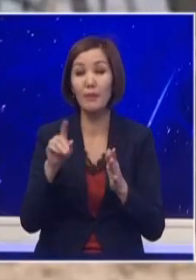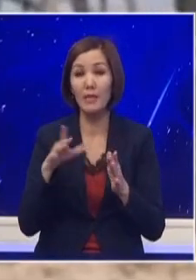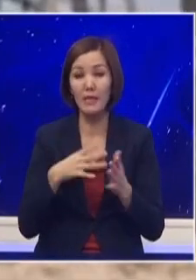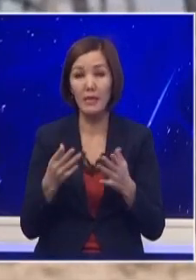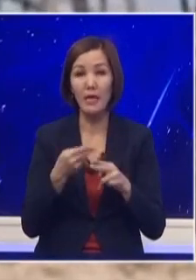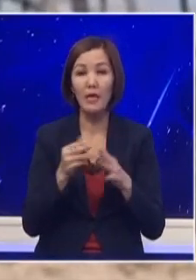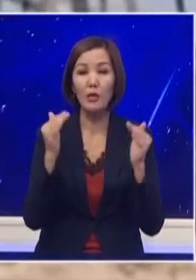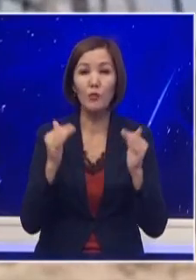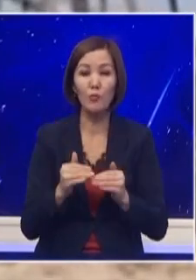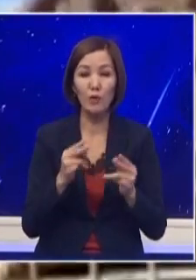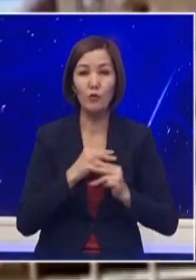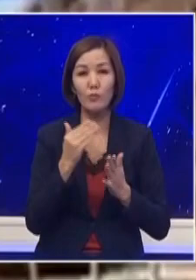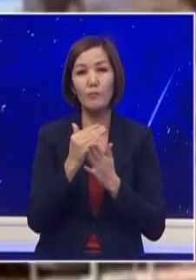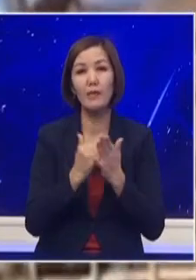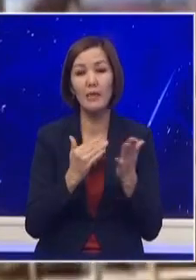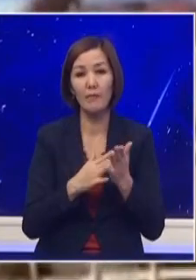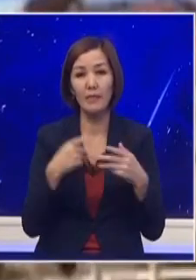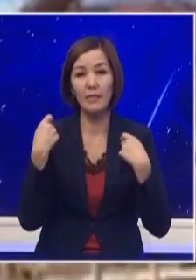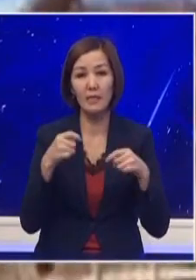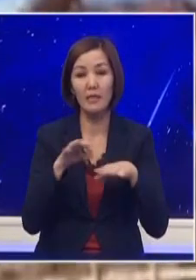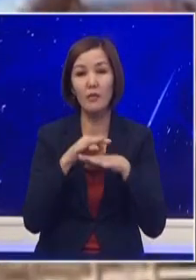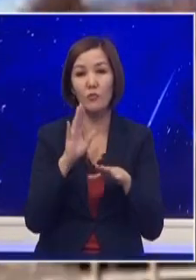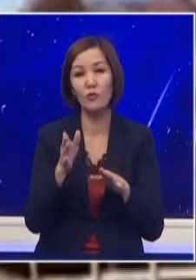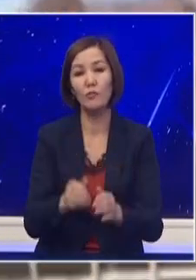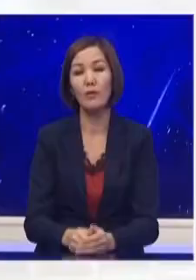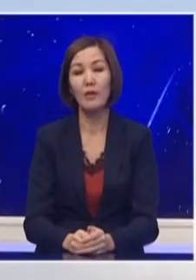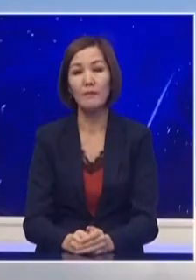ең төменгі жұмыс бағдарламасына кезекті аукцион өткізілетін болады.